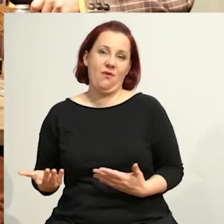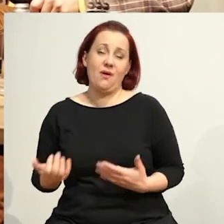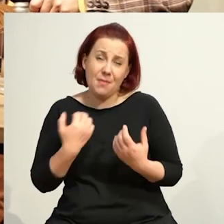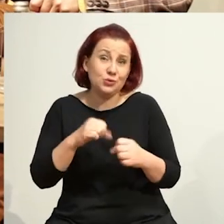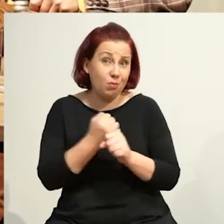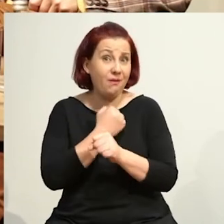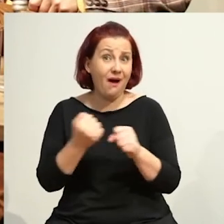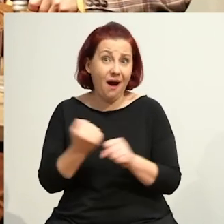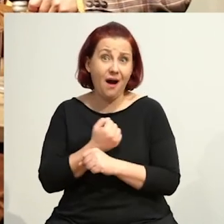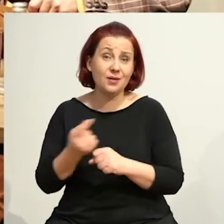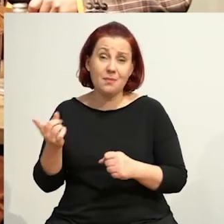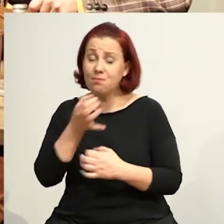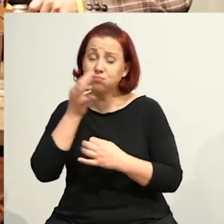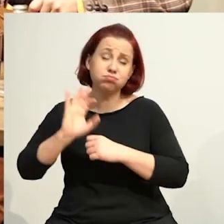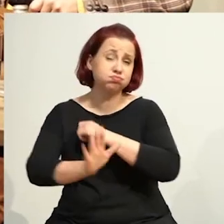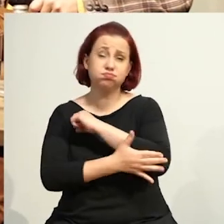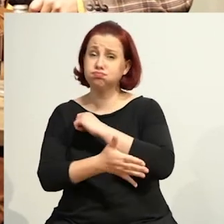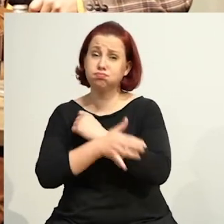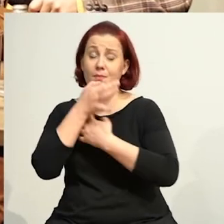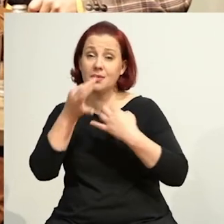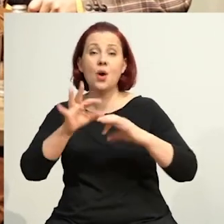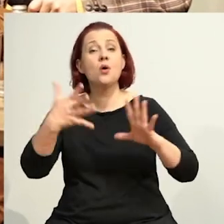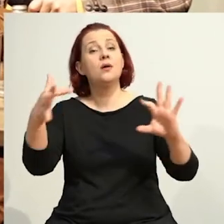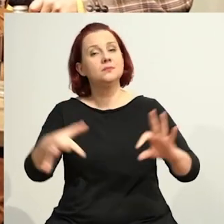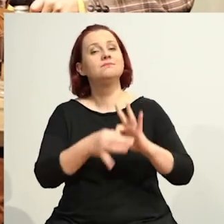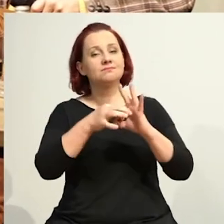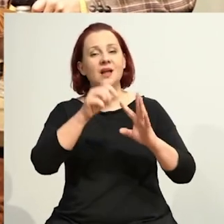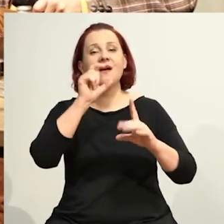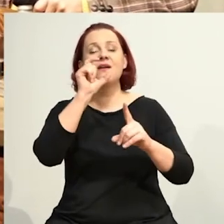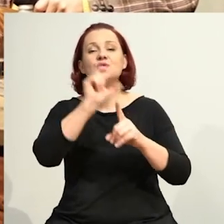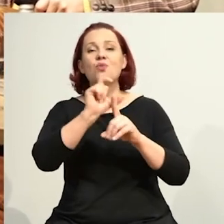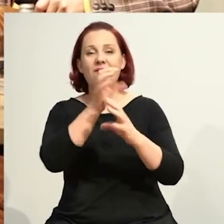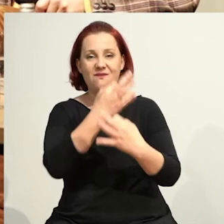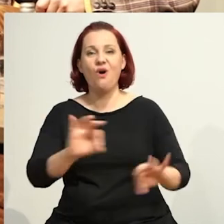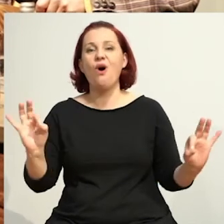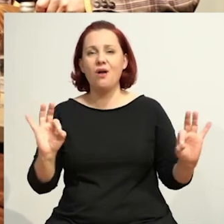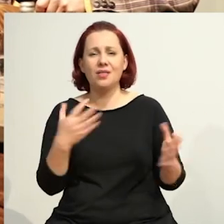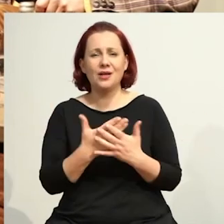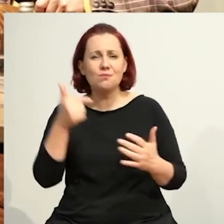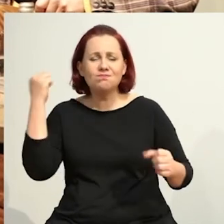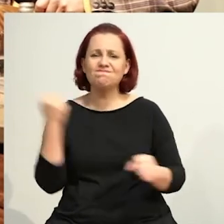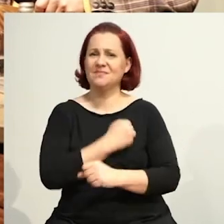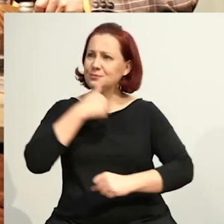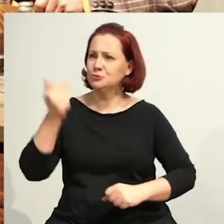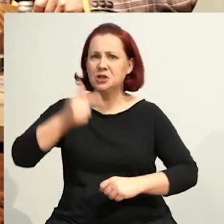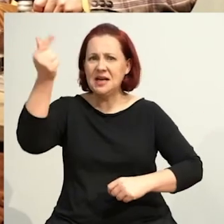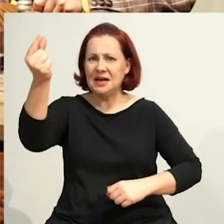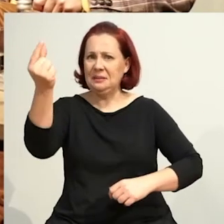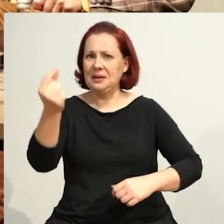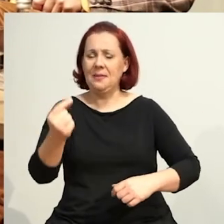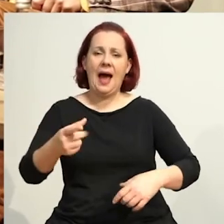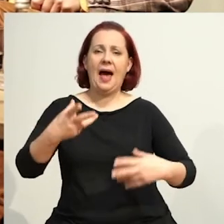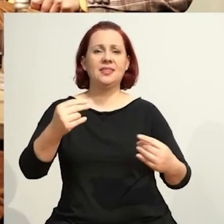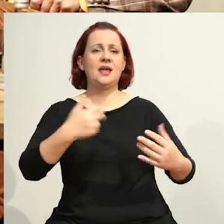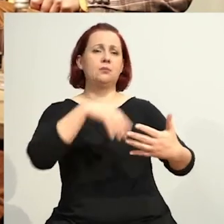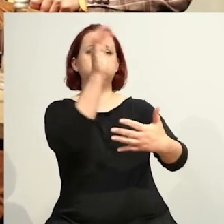poważny, prawda, zadający te fundamentalne pytania, no właśnie o wolność słowa i dlaczego to się, kurczę, musi rymować, a nie może być napisane jak